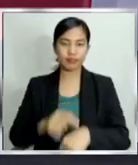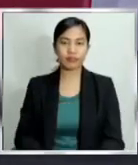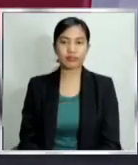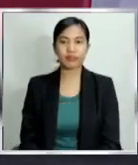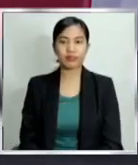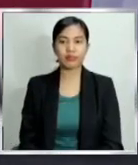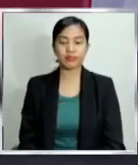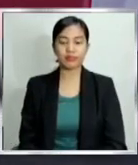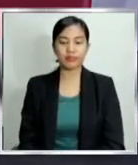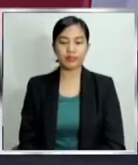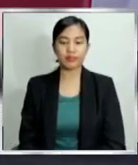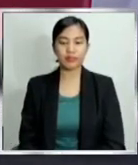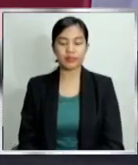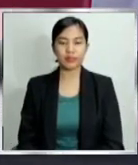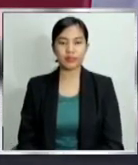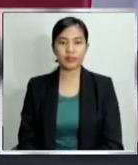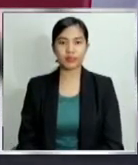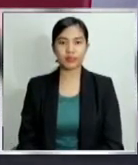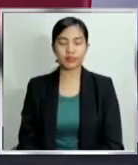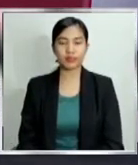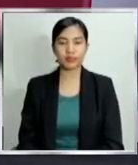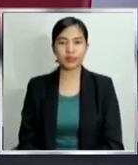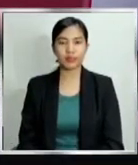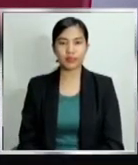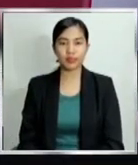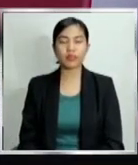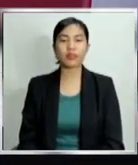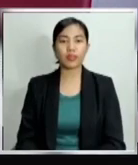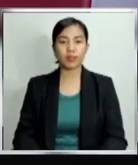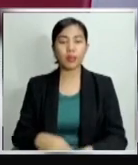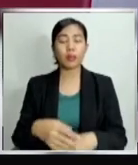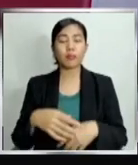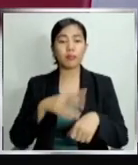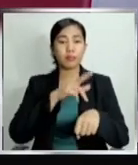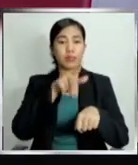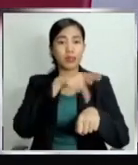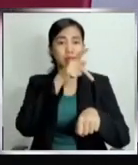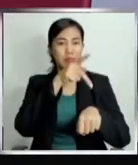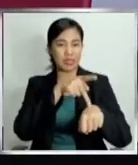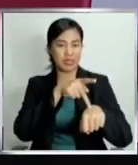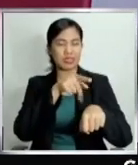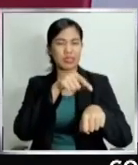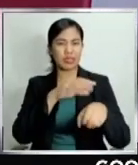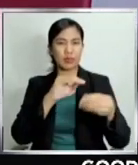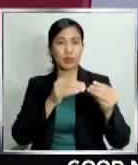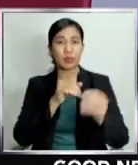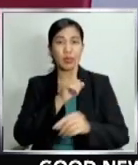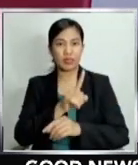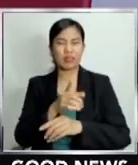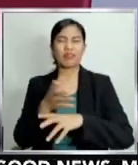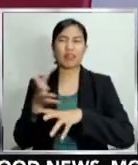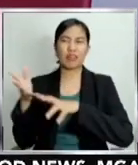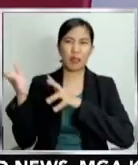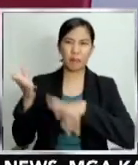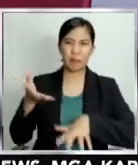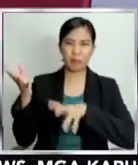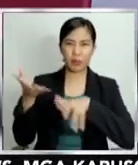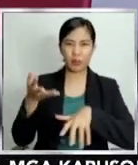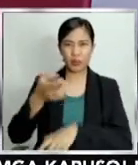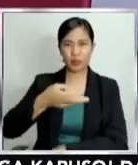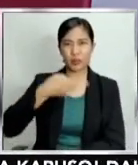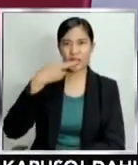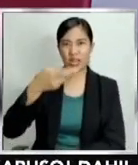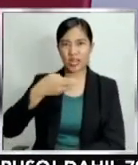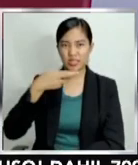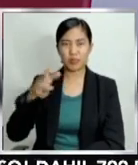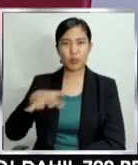sa gitna ng ulat na ang Pilipinas na ang numero unong importer ng bigas sa buong mundo. Nanawagan ng